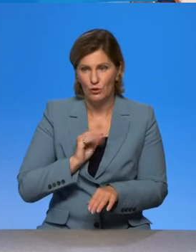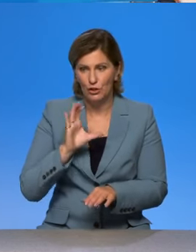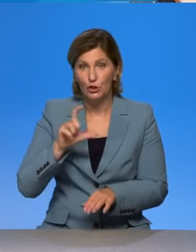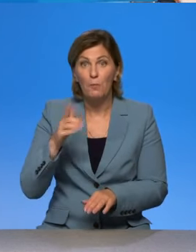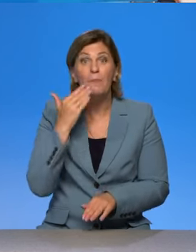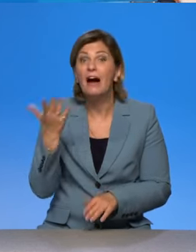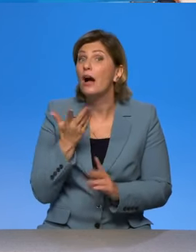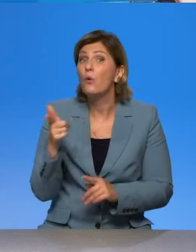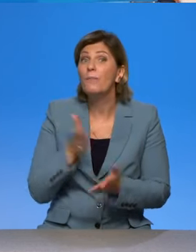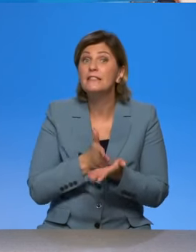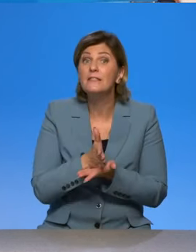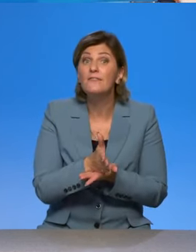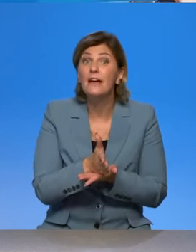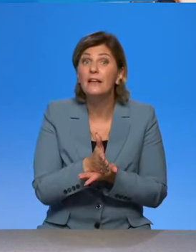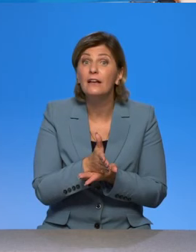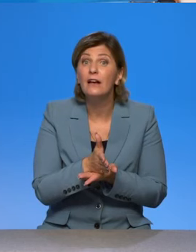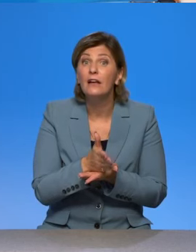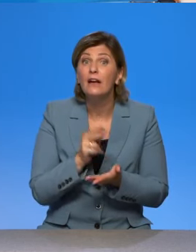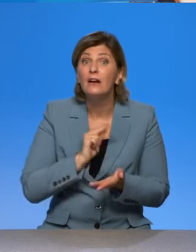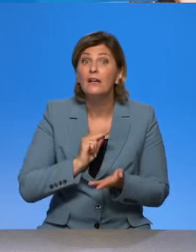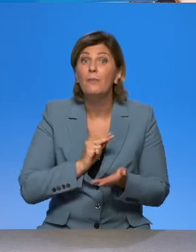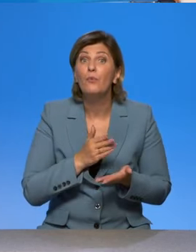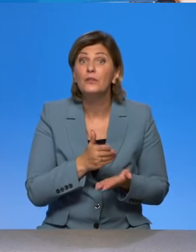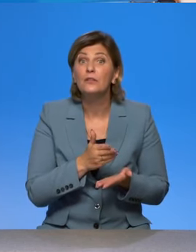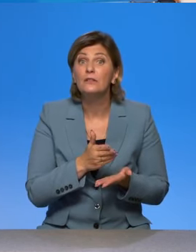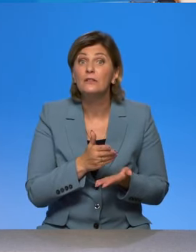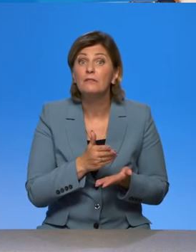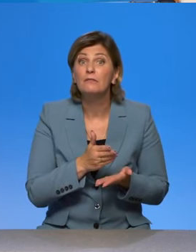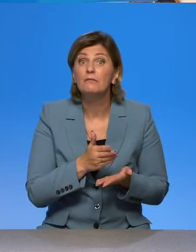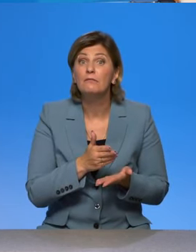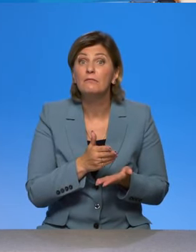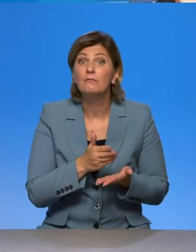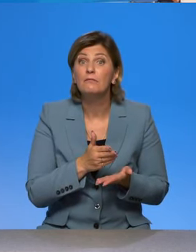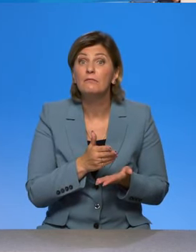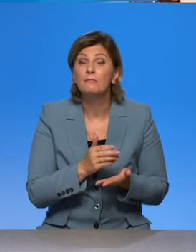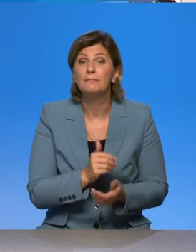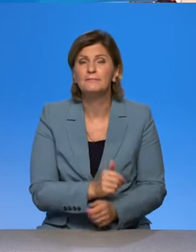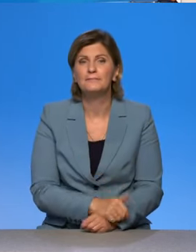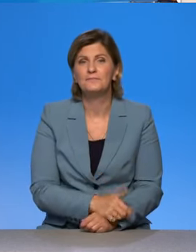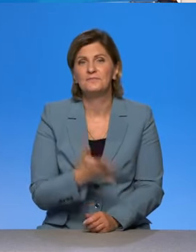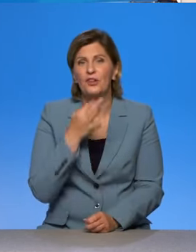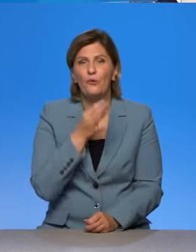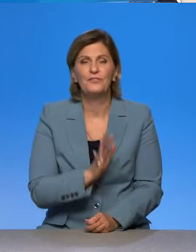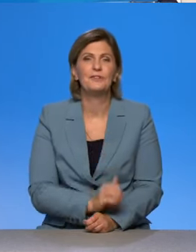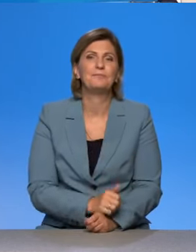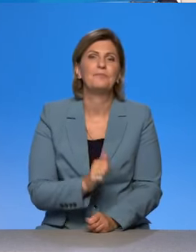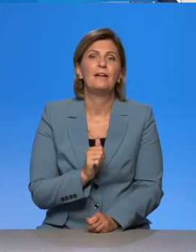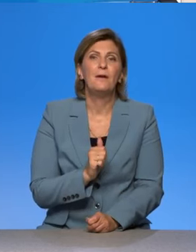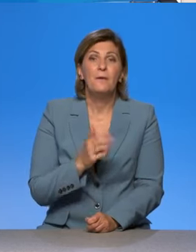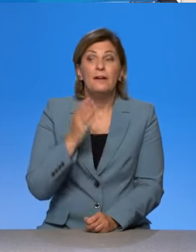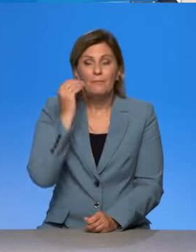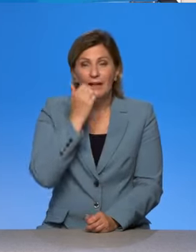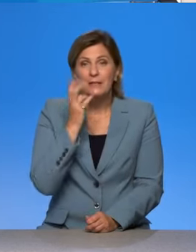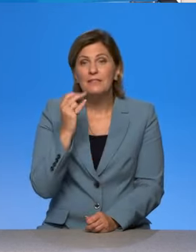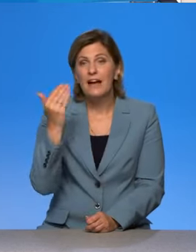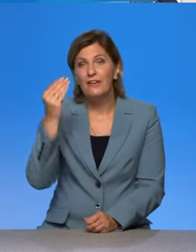Анна? Домашнего воспитания от региона. Думаю, так. Спасибо, ну, хорошо, Анна, да. Спасибо вам за ваше мнение.